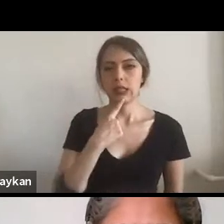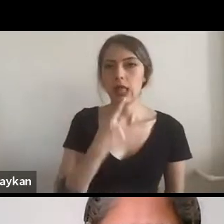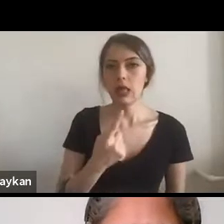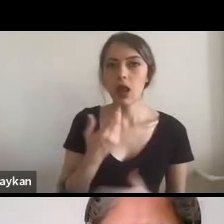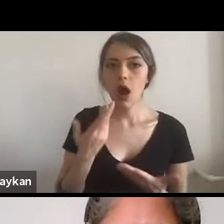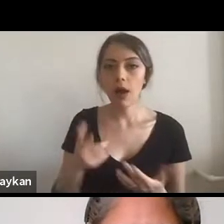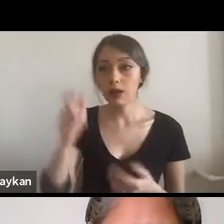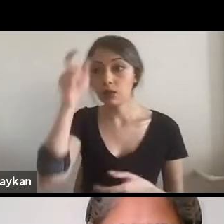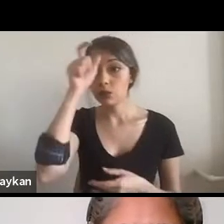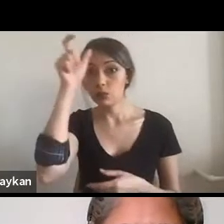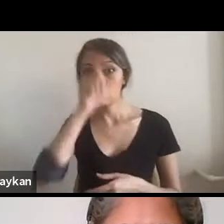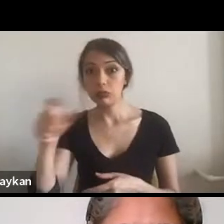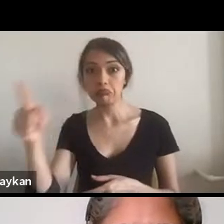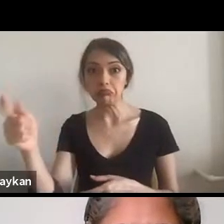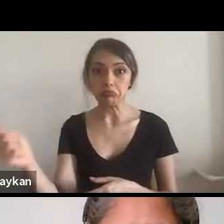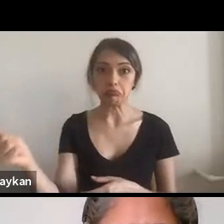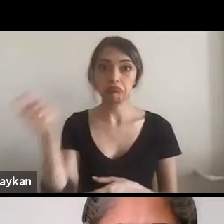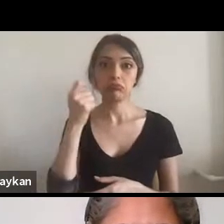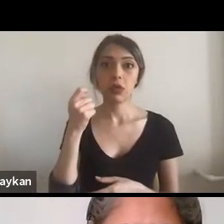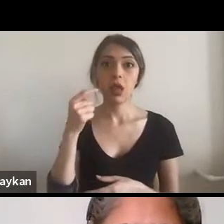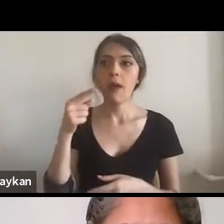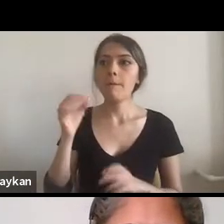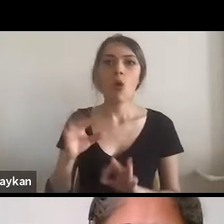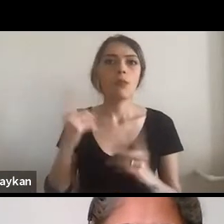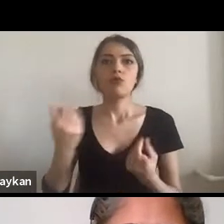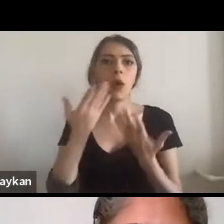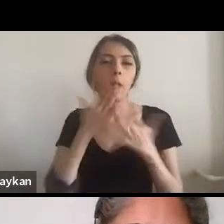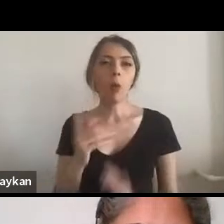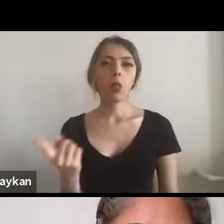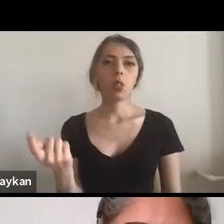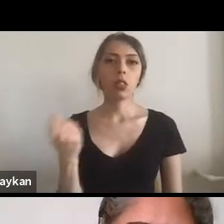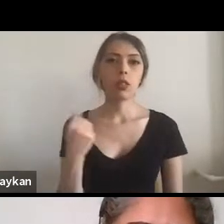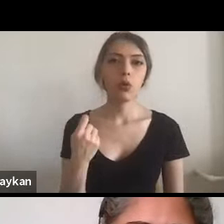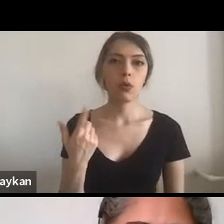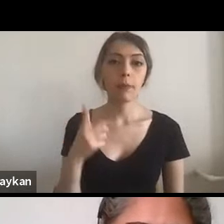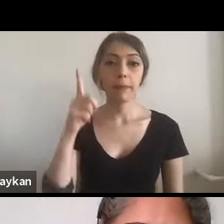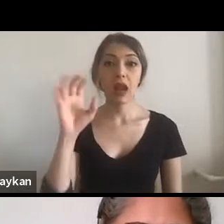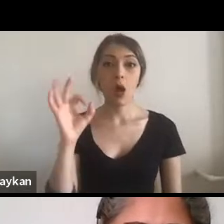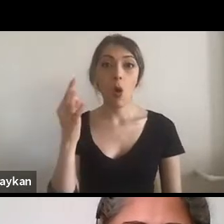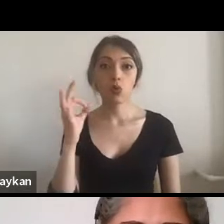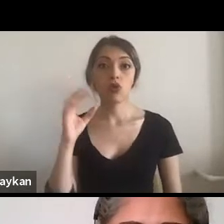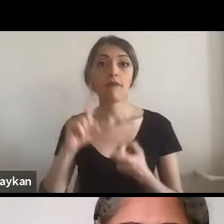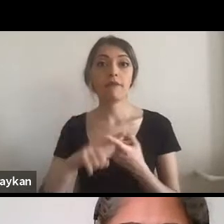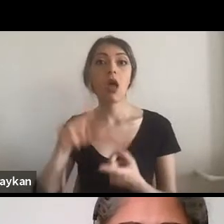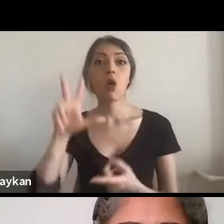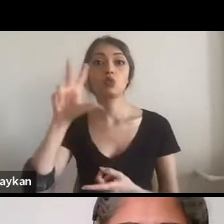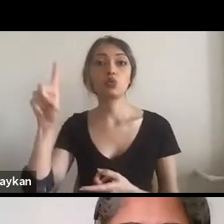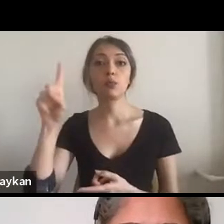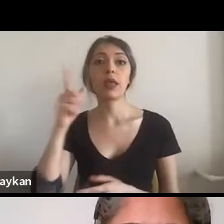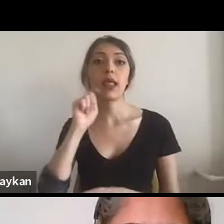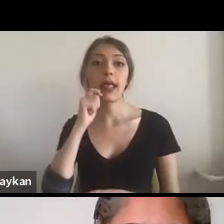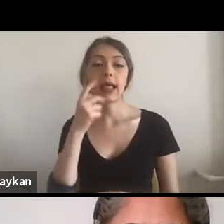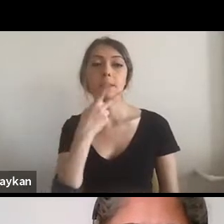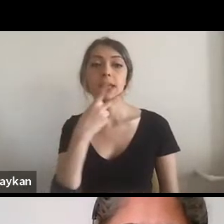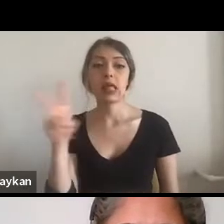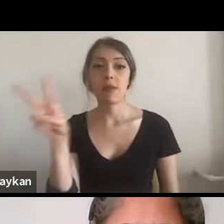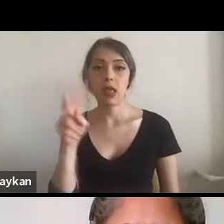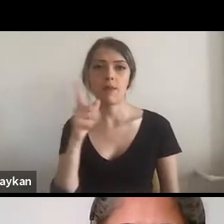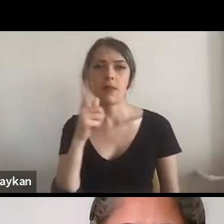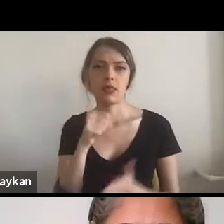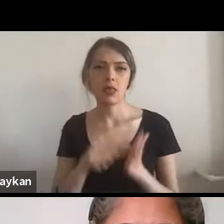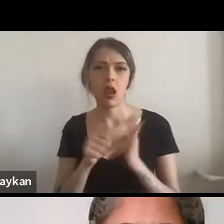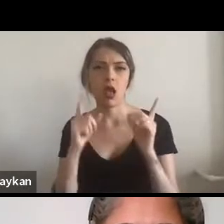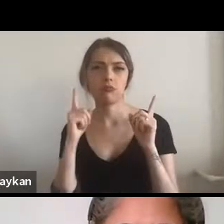Türkiye hükümetine göre böyle bir durum mevcut değil. 1 Ocak ve 31 Ekim 2020 tarihleri